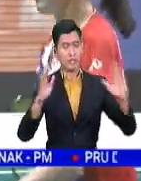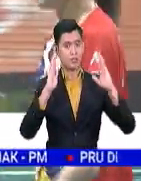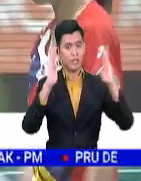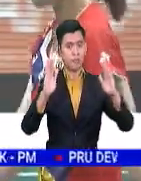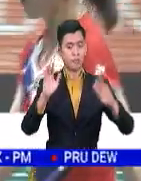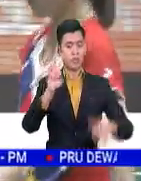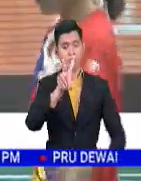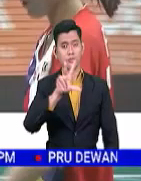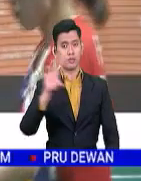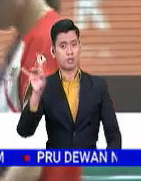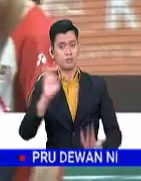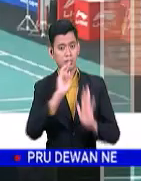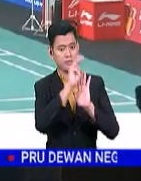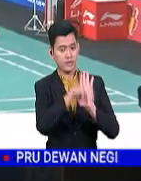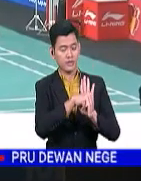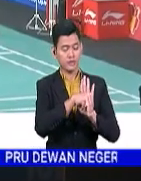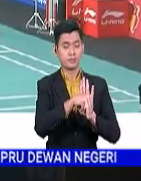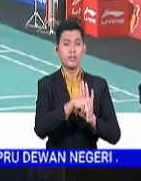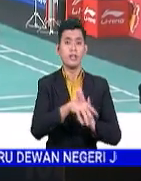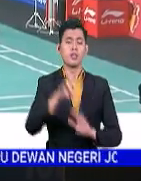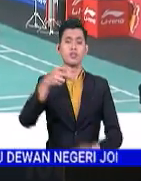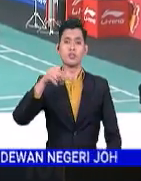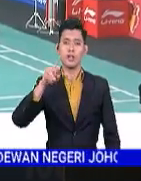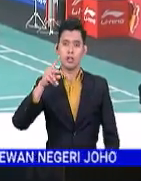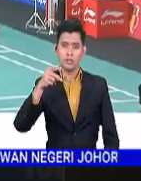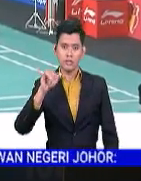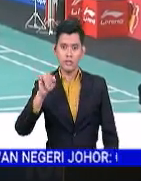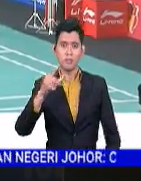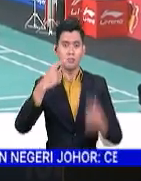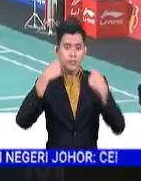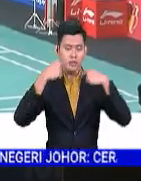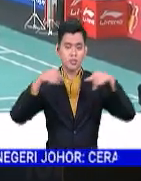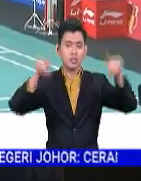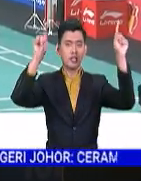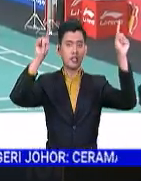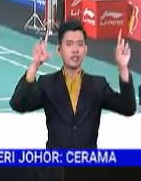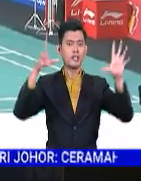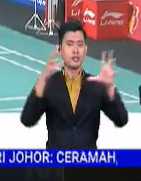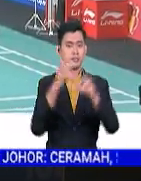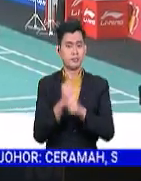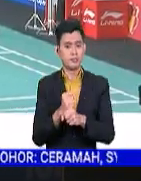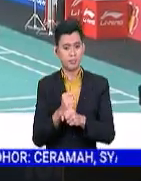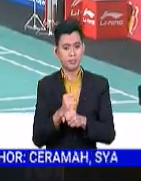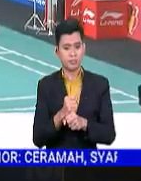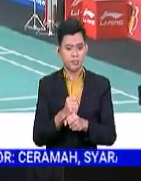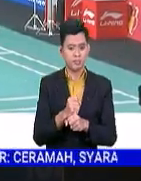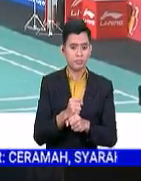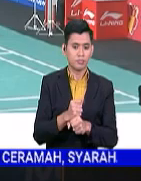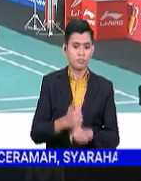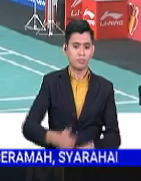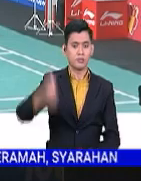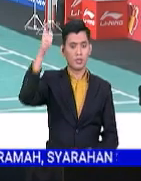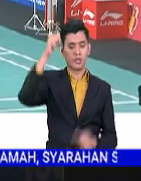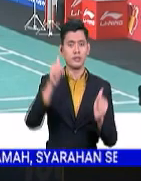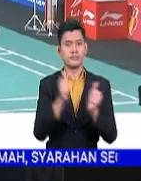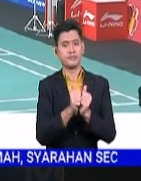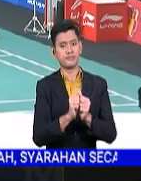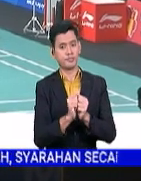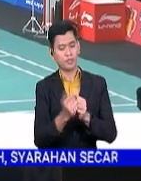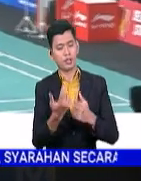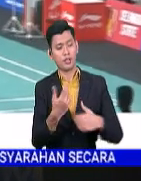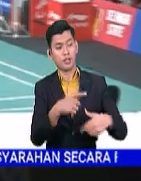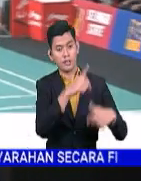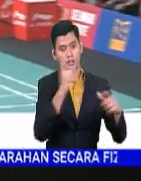persilangan ketiga negara Siti Nur suhaini asmani kemudian percaya menghidupkan api kemacetan negara dengan memberi tantangan